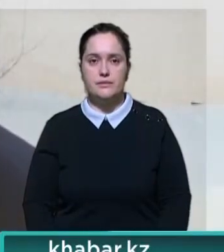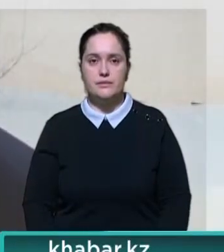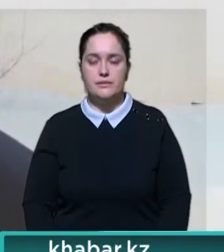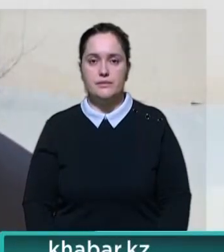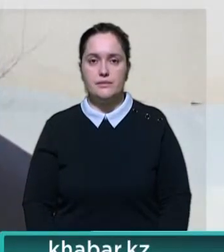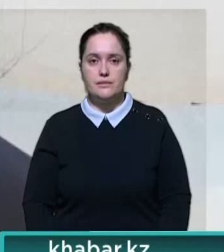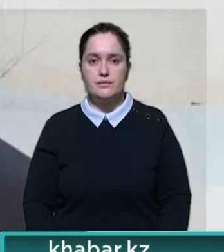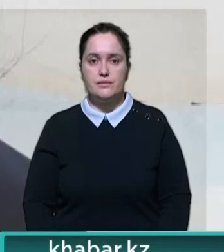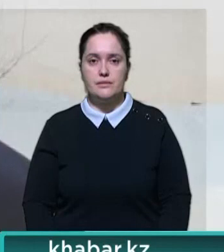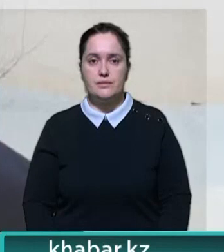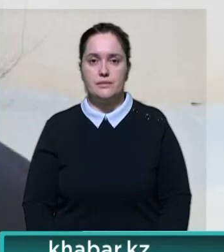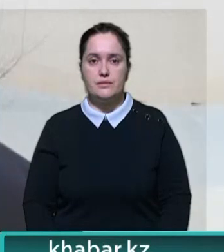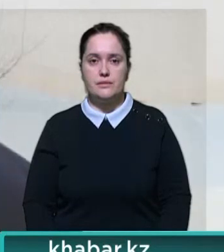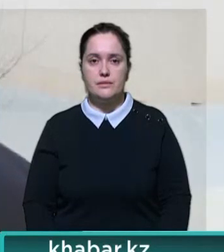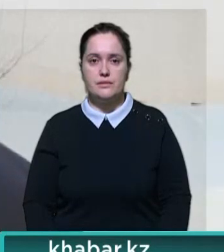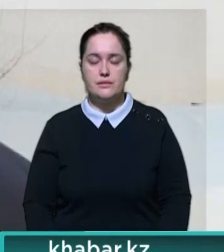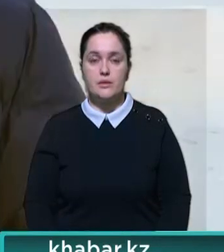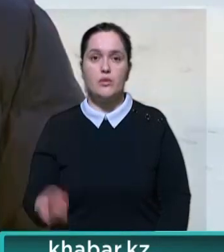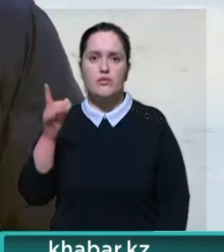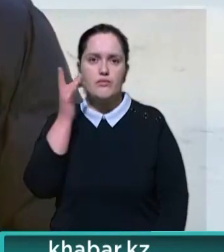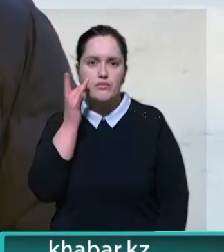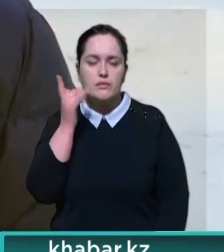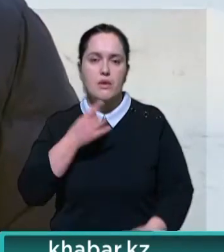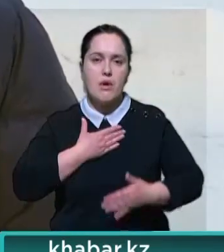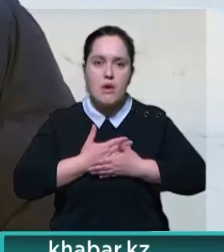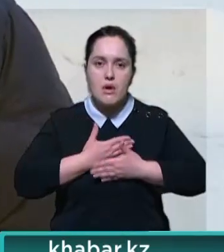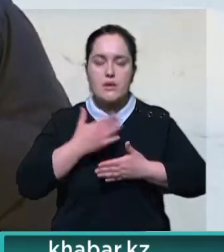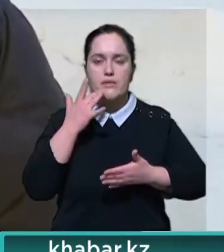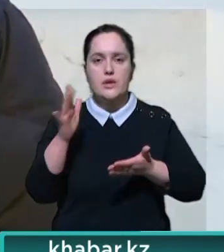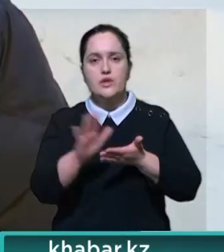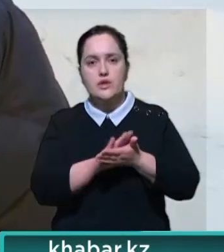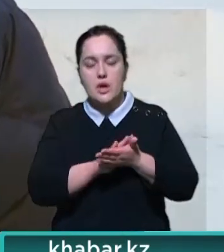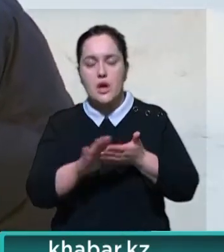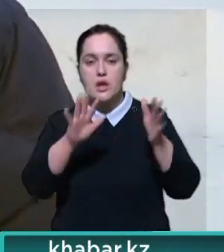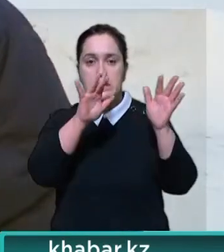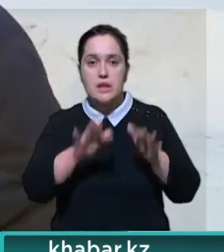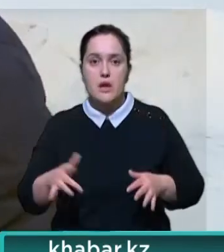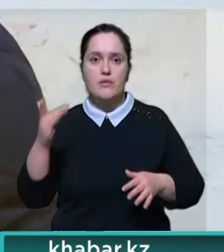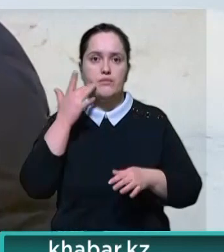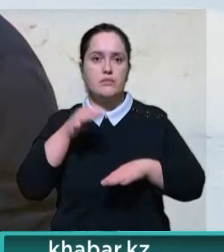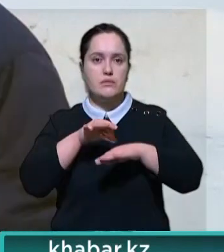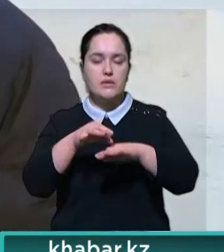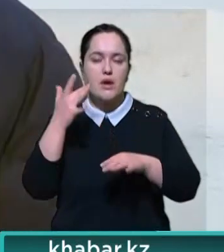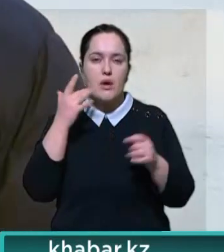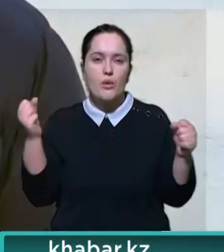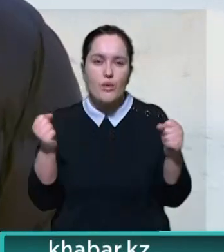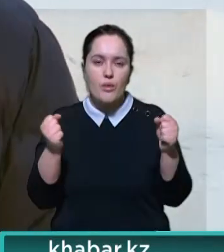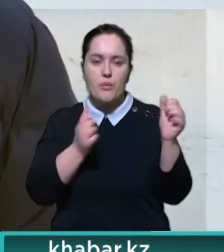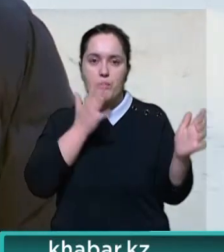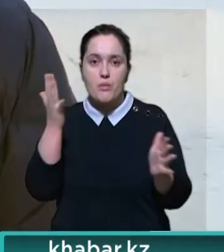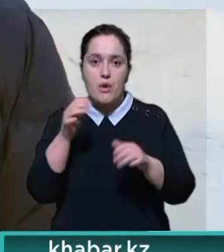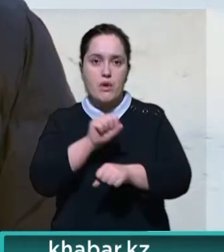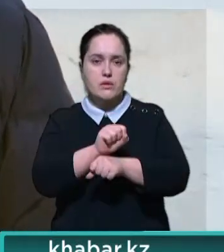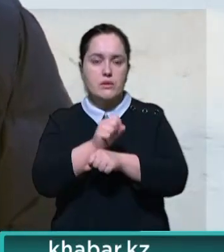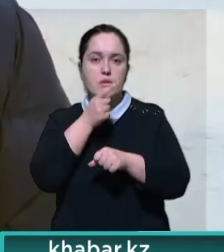Астаби Ага всегда можно увидеть во дворе. То снег чистит, то с машиной возится. У нас остановка очень далеко от дома. Когда буран и морозы, дойти до нее невозможно. И такси